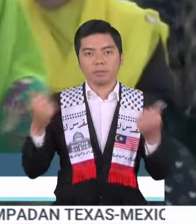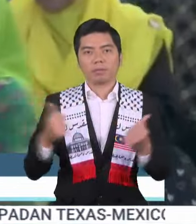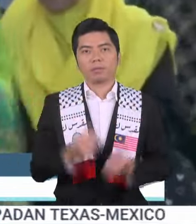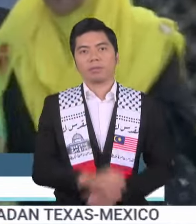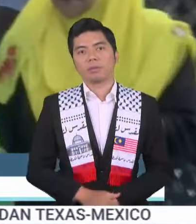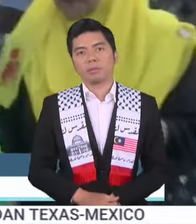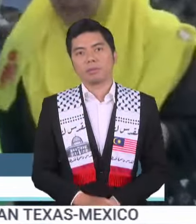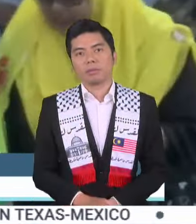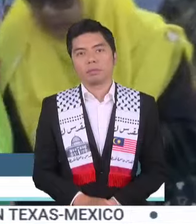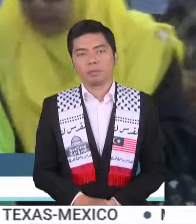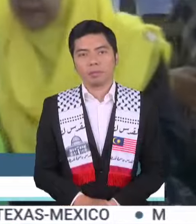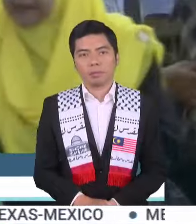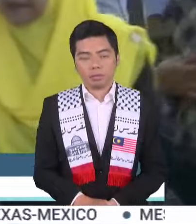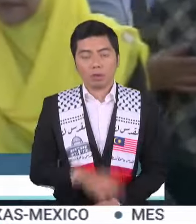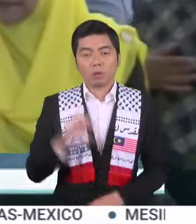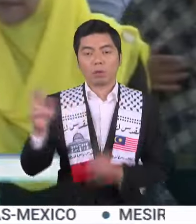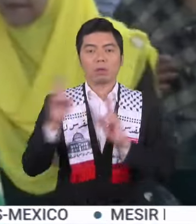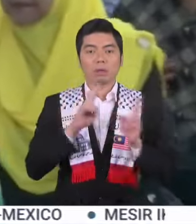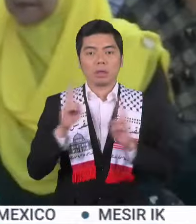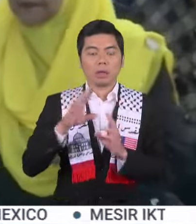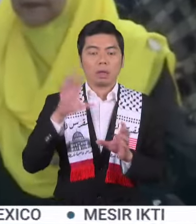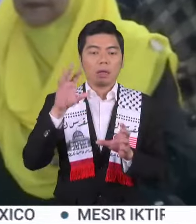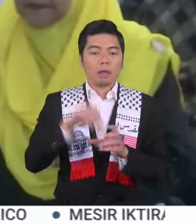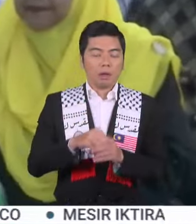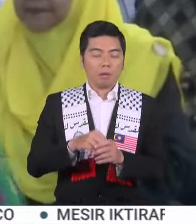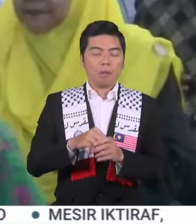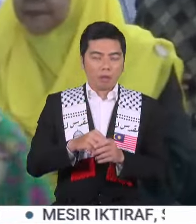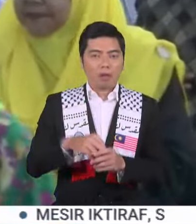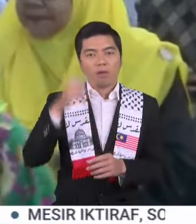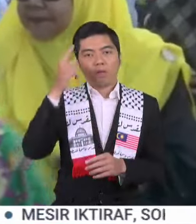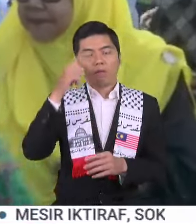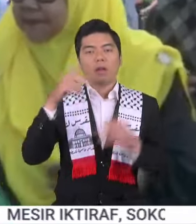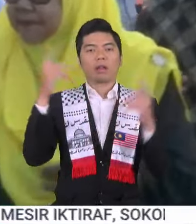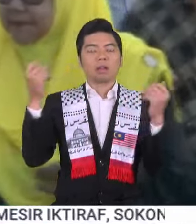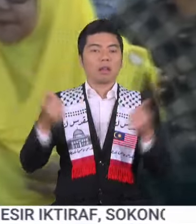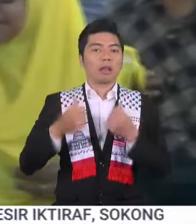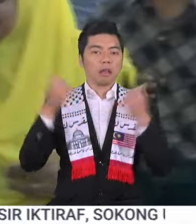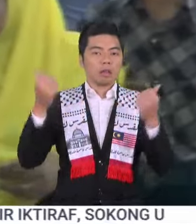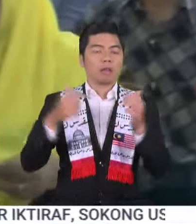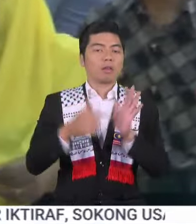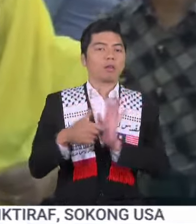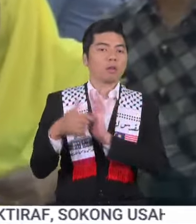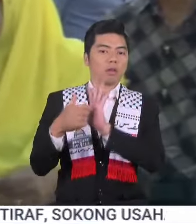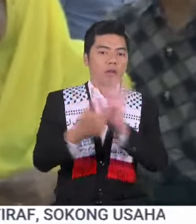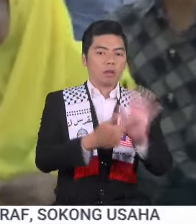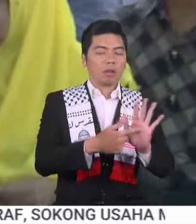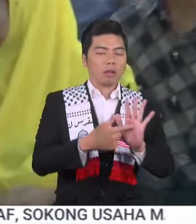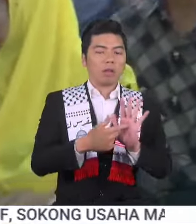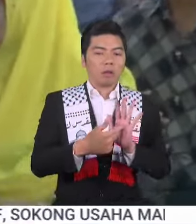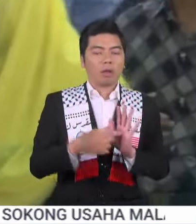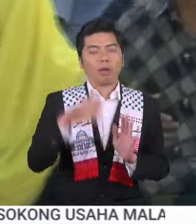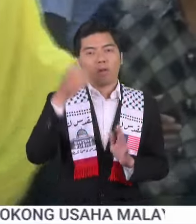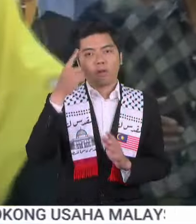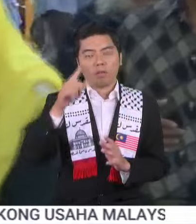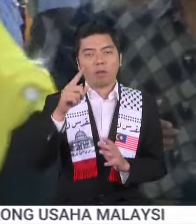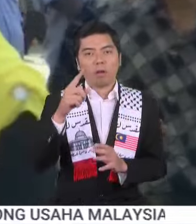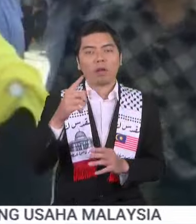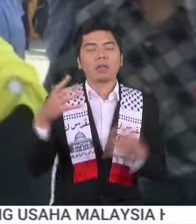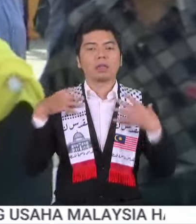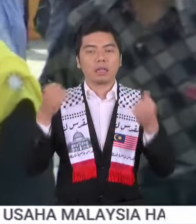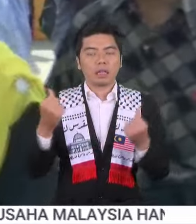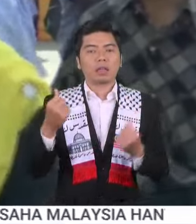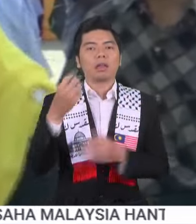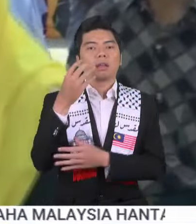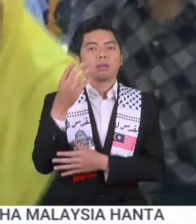sihatlah Beliau berkata demikian ketika hadir pada karnival Rahman parlimen alur gajah dan pelancaran ziarah medik Madani di